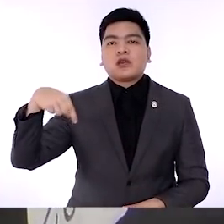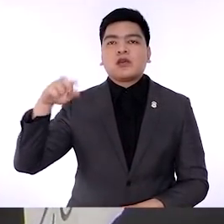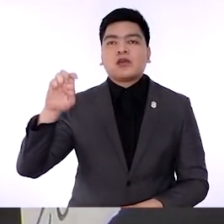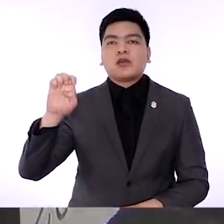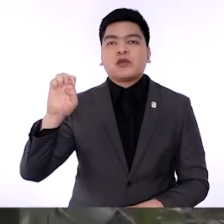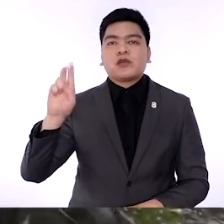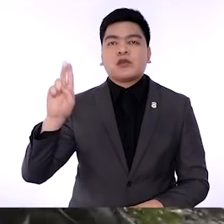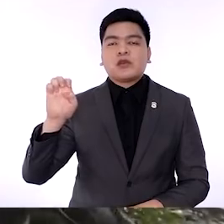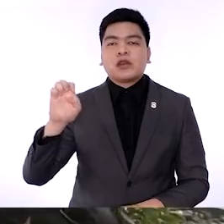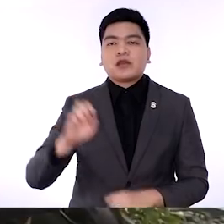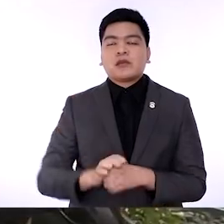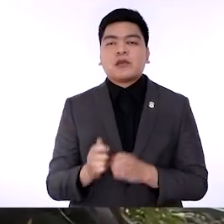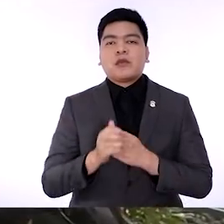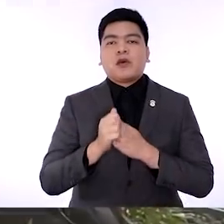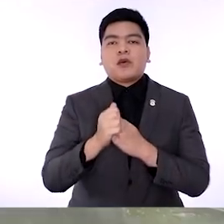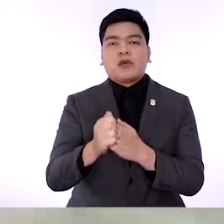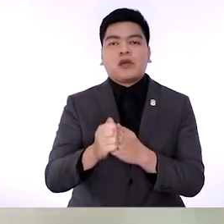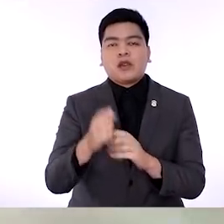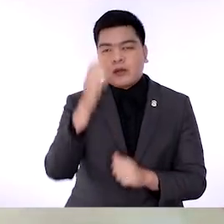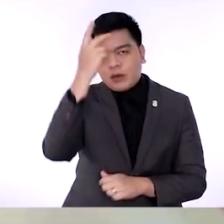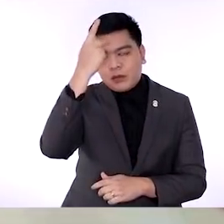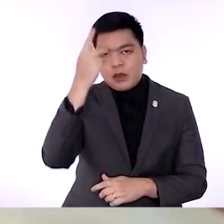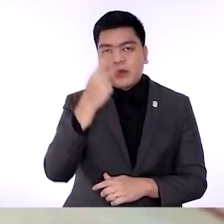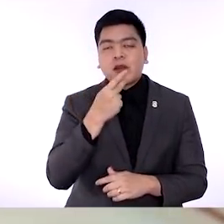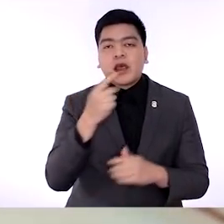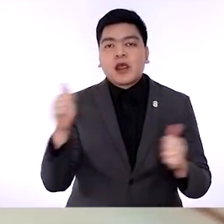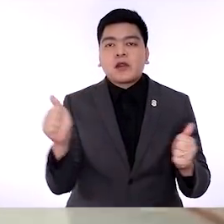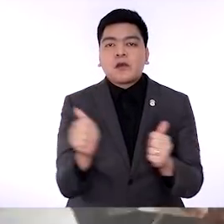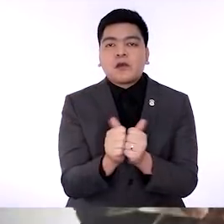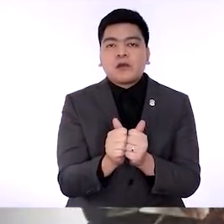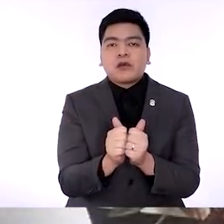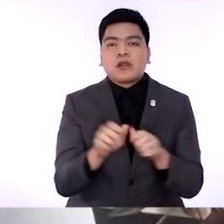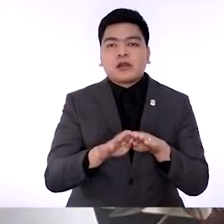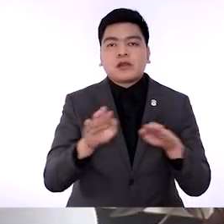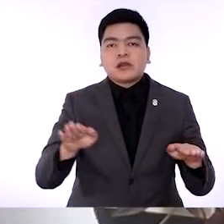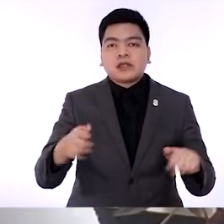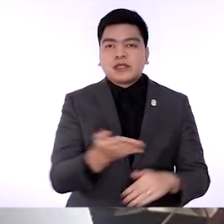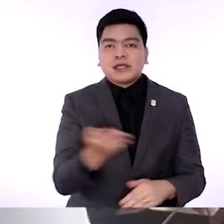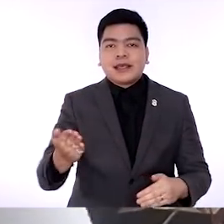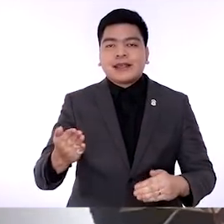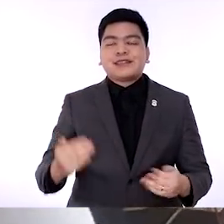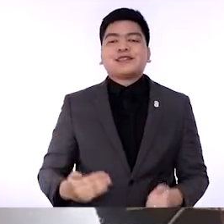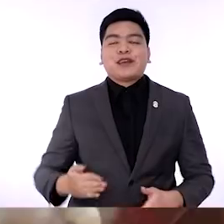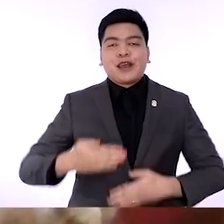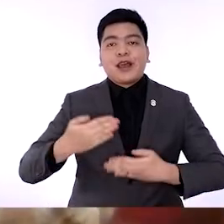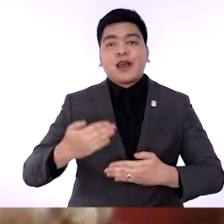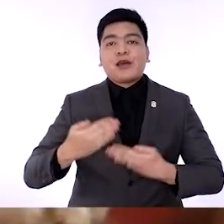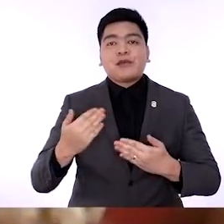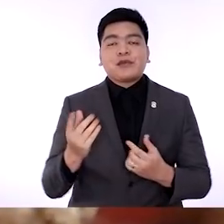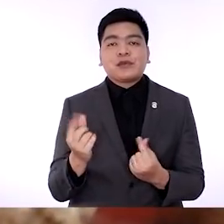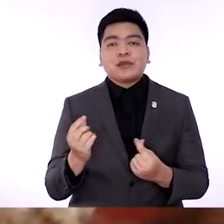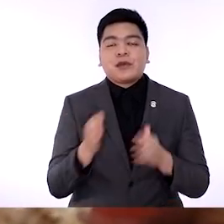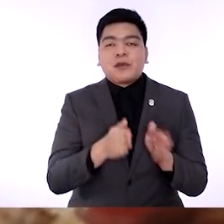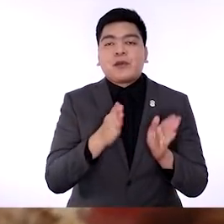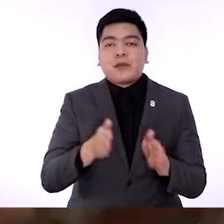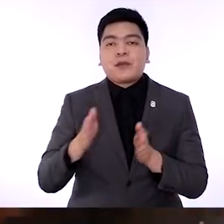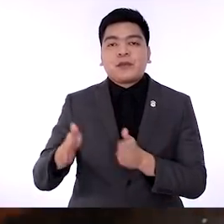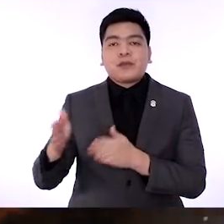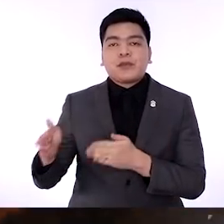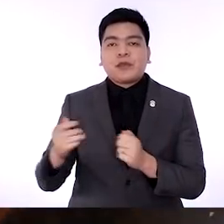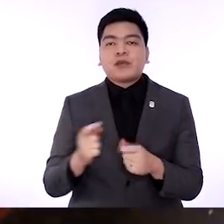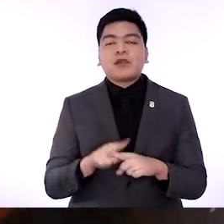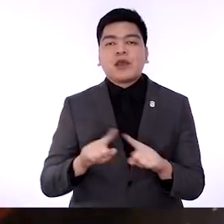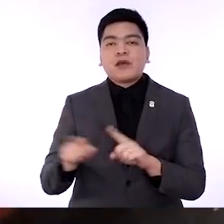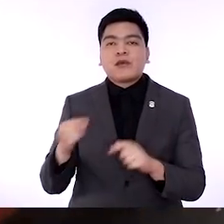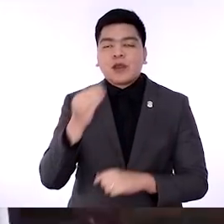mga magulang kasama ang kanilang mga anak ay naging libangan ng bawat pamilya ang paghahanda ng mga iba't ibang uri ng